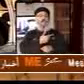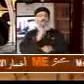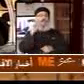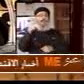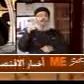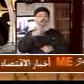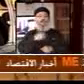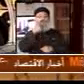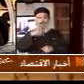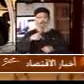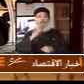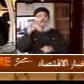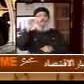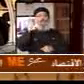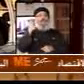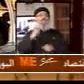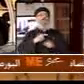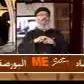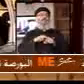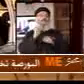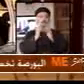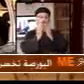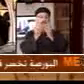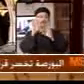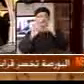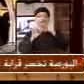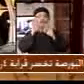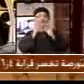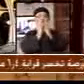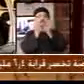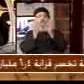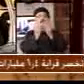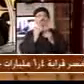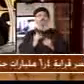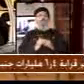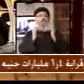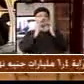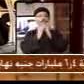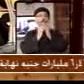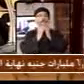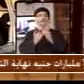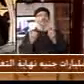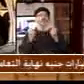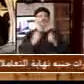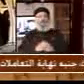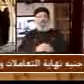في سنة 15 بناخد أناجيل أيام الأربعاء اللي هو بيبقى نفس اليوم اللي فيه الاجتماع.